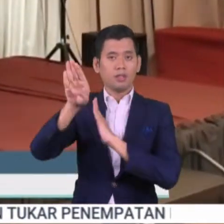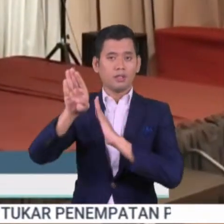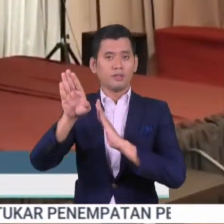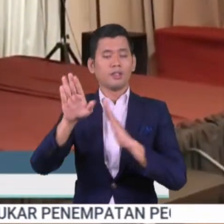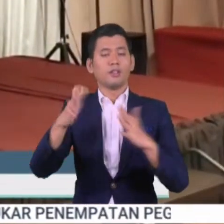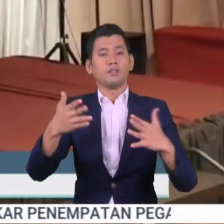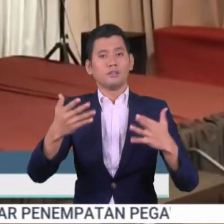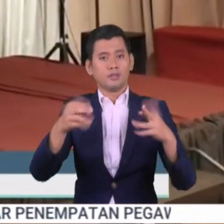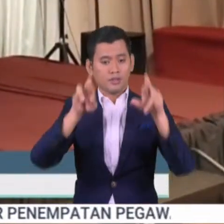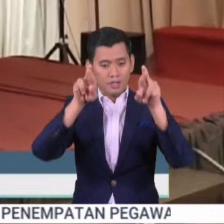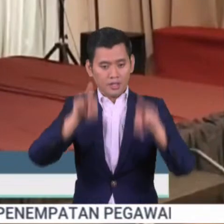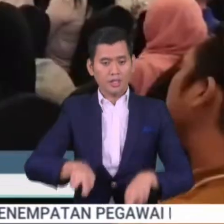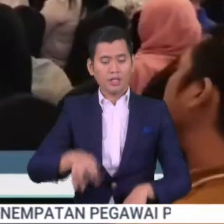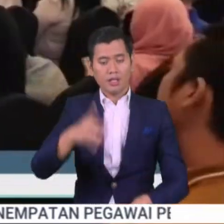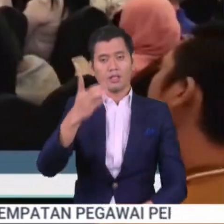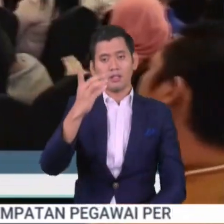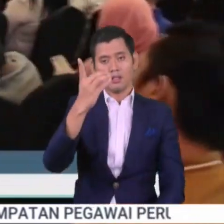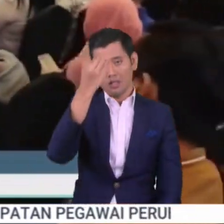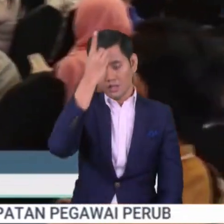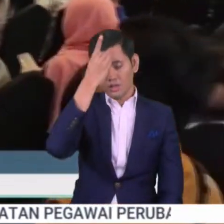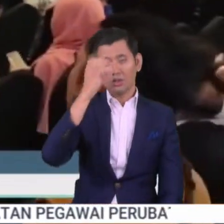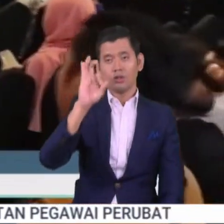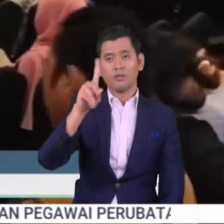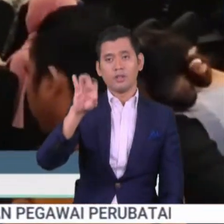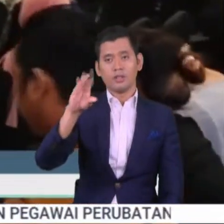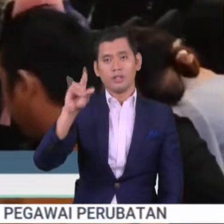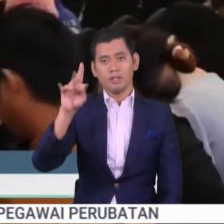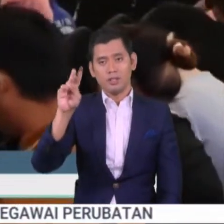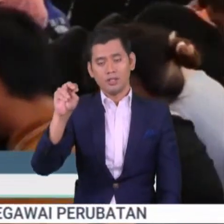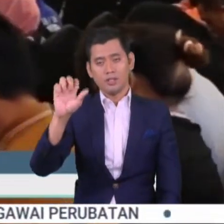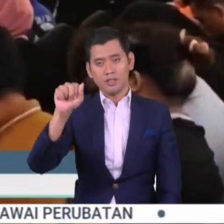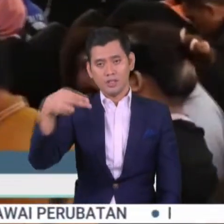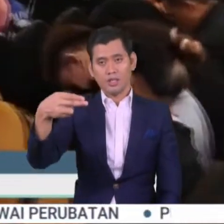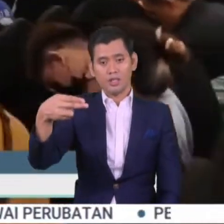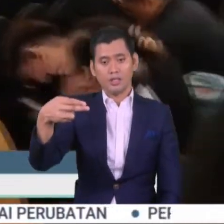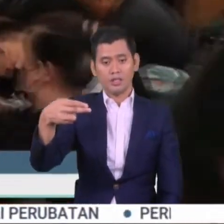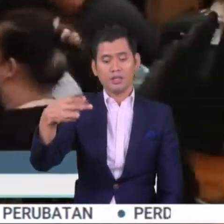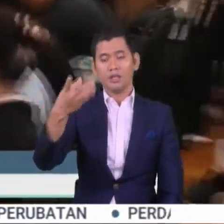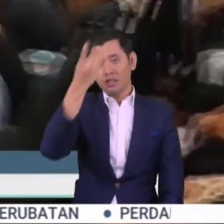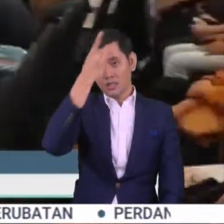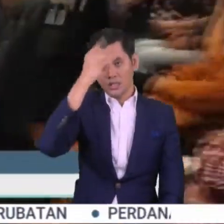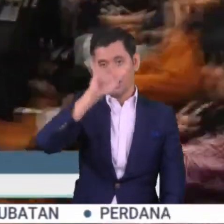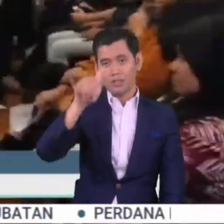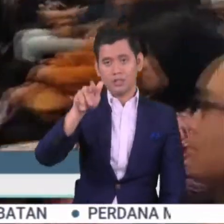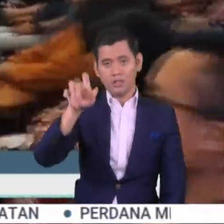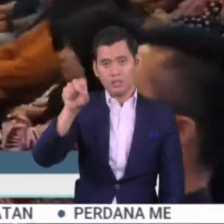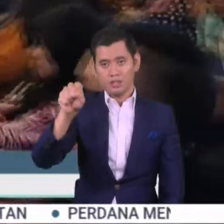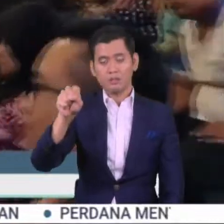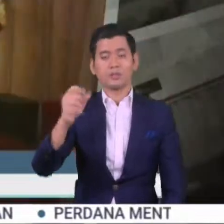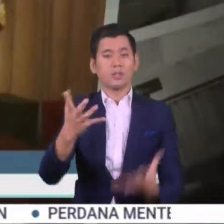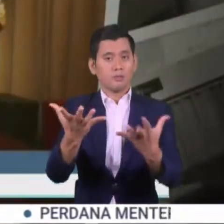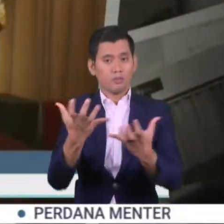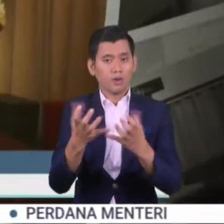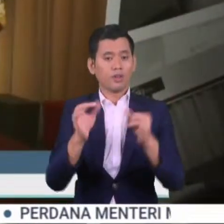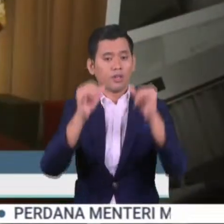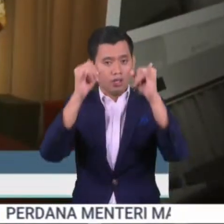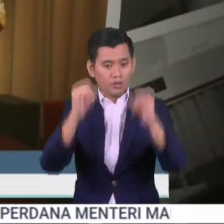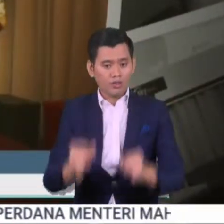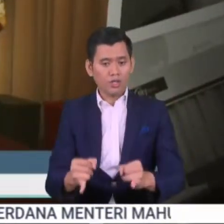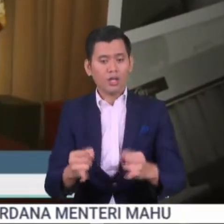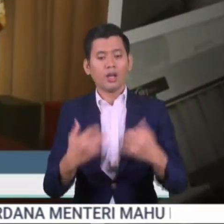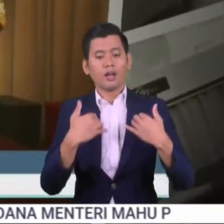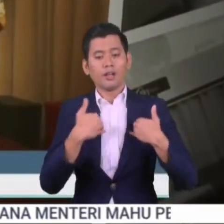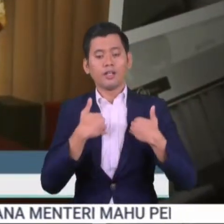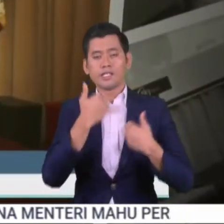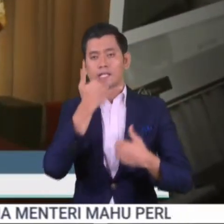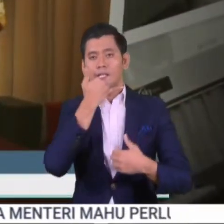Rakyat Dato' Flavia Ng. Walaupun jumlah penagih dadah menurun, Dato' James mahu individu terlibat aktiviti penyalahgunaan